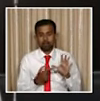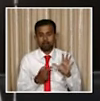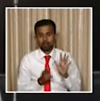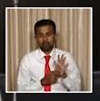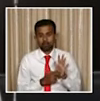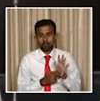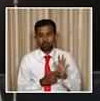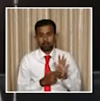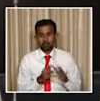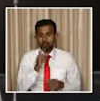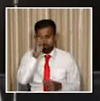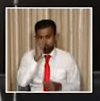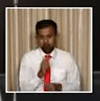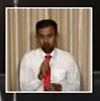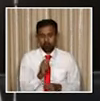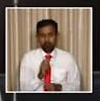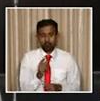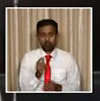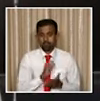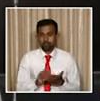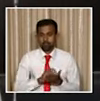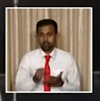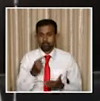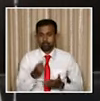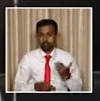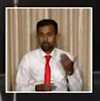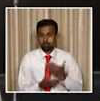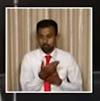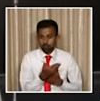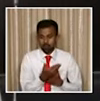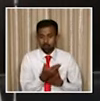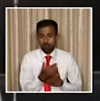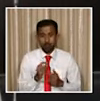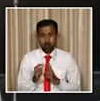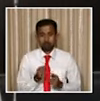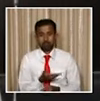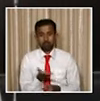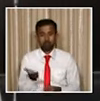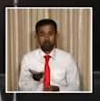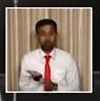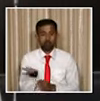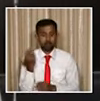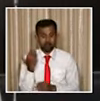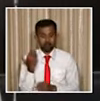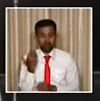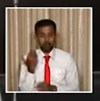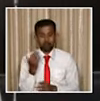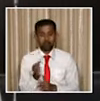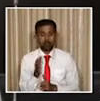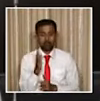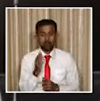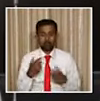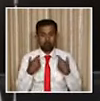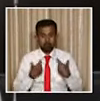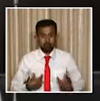எழுத்து மூலமான கடிதத்தை, சில வேண்டுகோள்களை இந்த பாராளுமன்றத்தில் இருக்கின்ற முன்னாள் ஜனாதிபதி மஹிந்த ராஜபக்ஷ அவர்கள், முன்னாள் ஜனாதிபதி